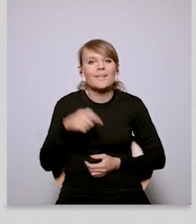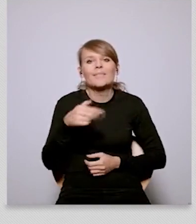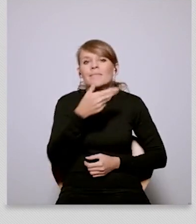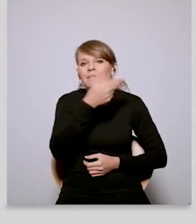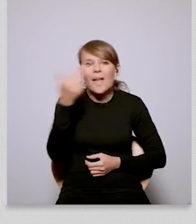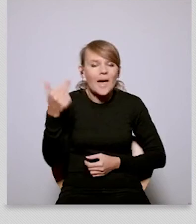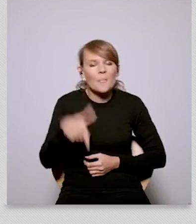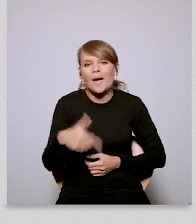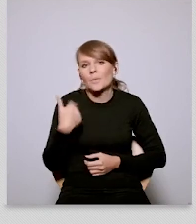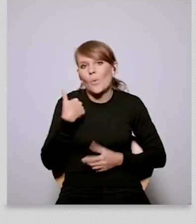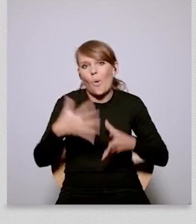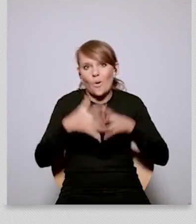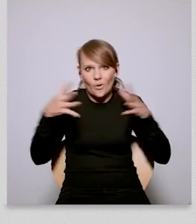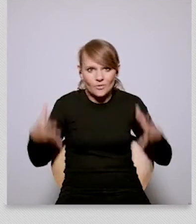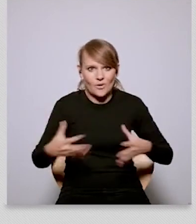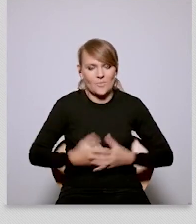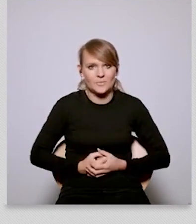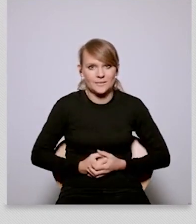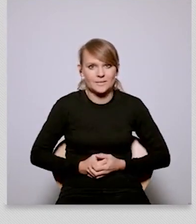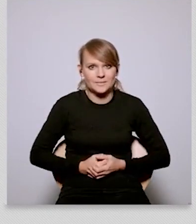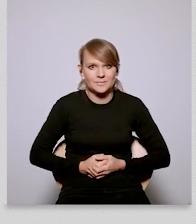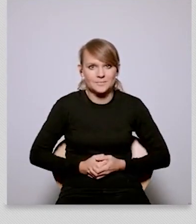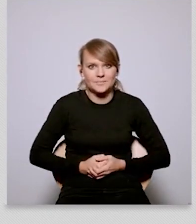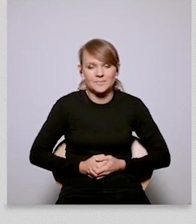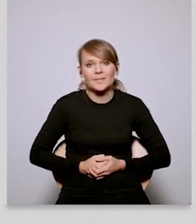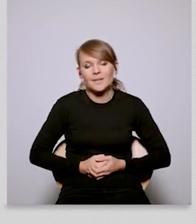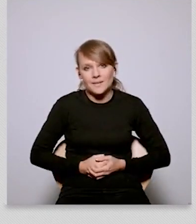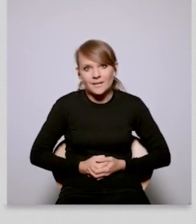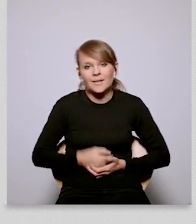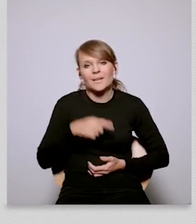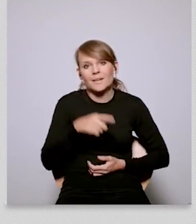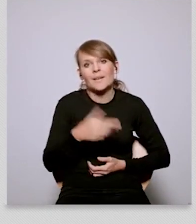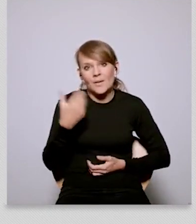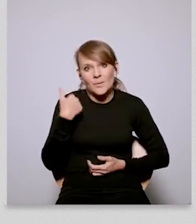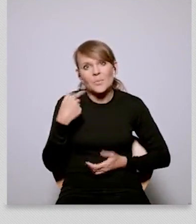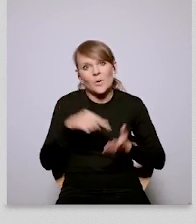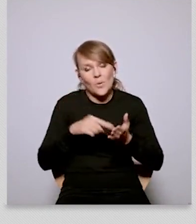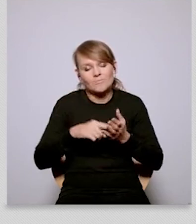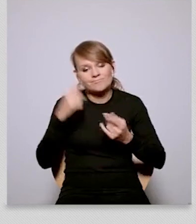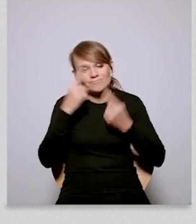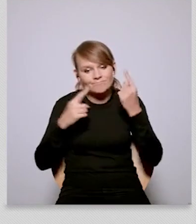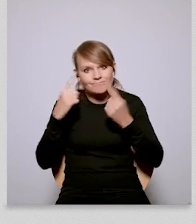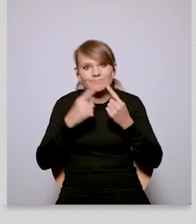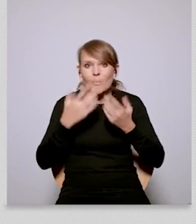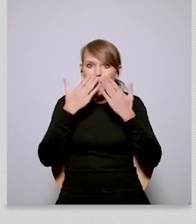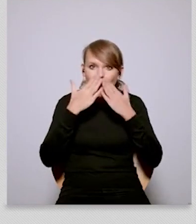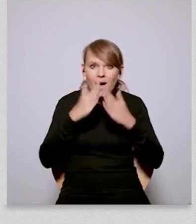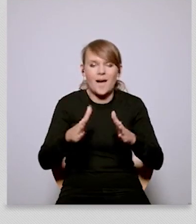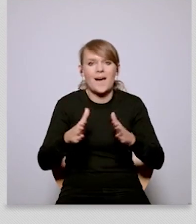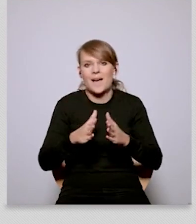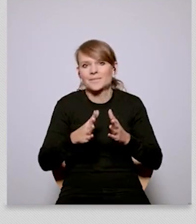ogromny ale tak to też było pomyślane żeby pokazać to szerokie spektrum